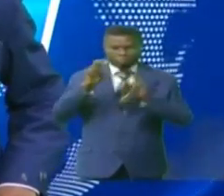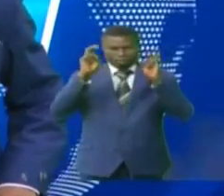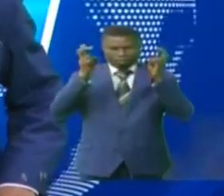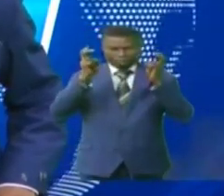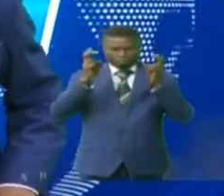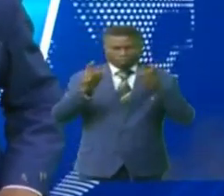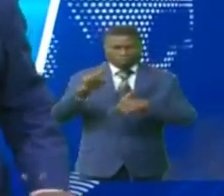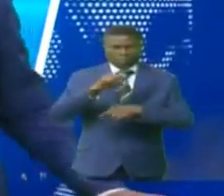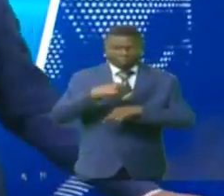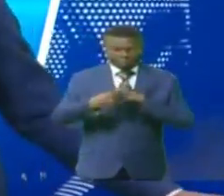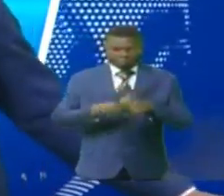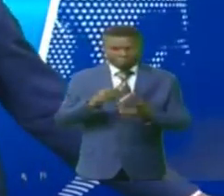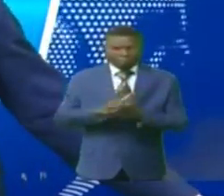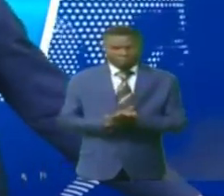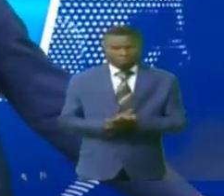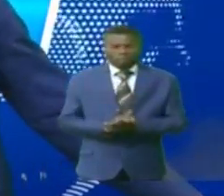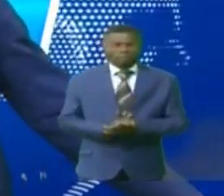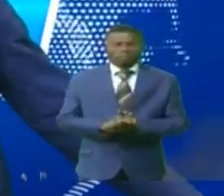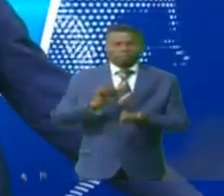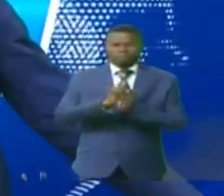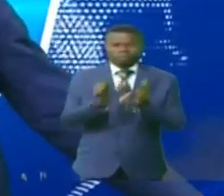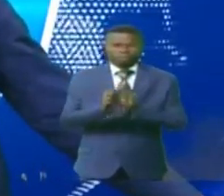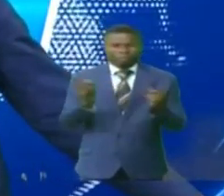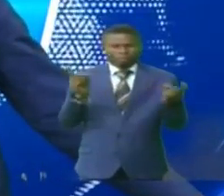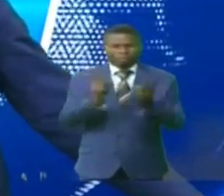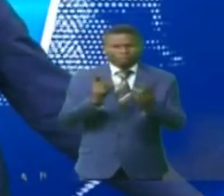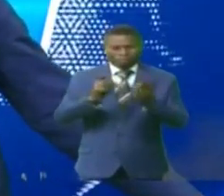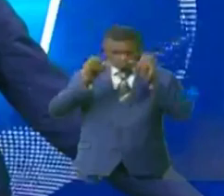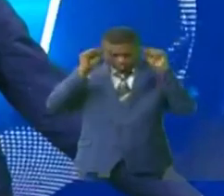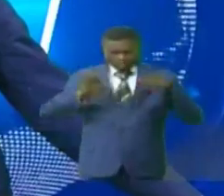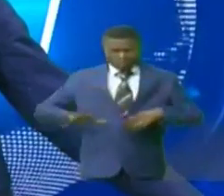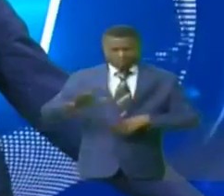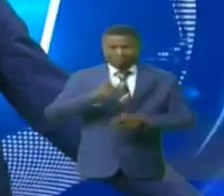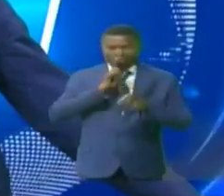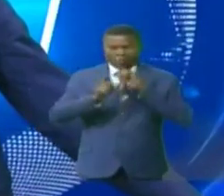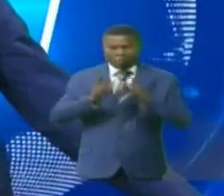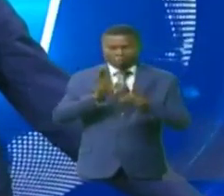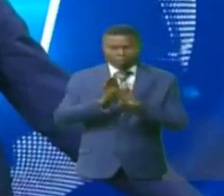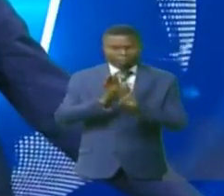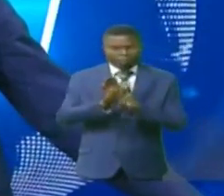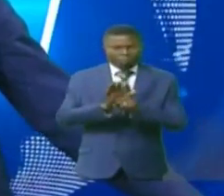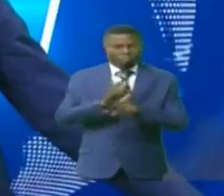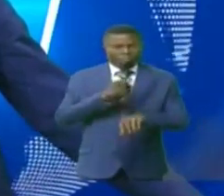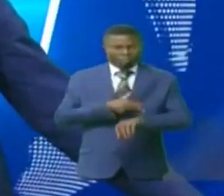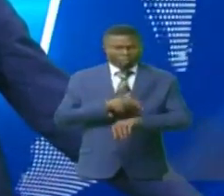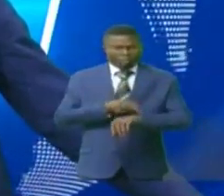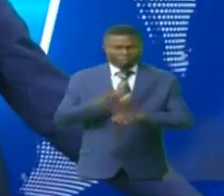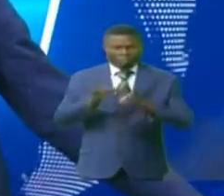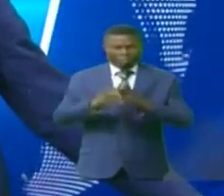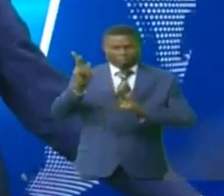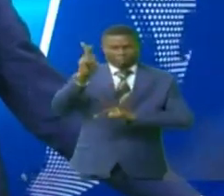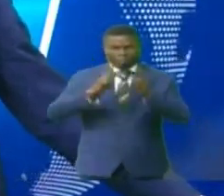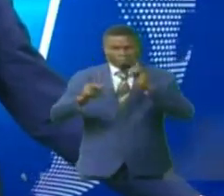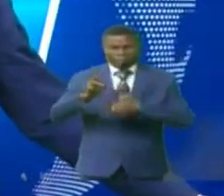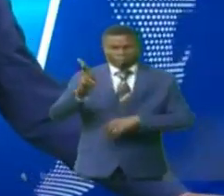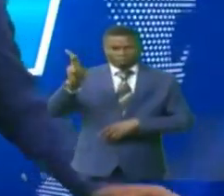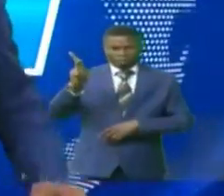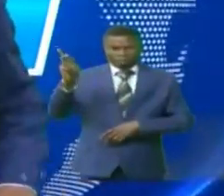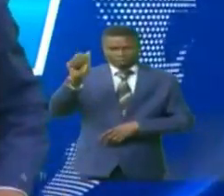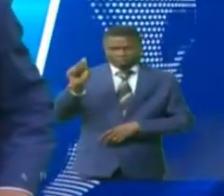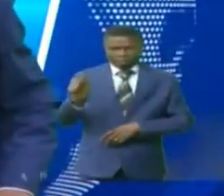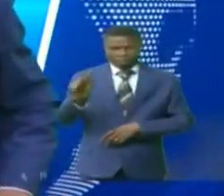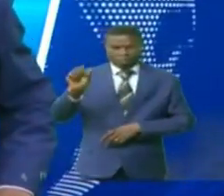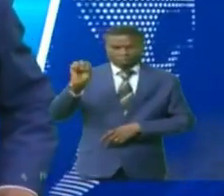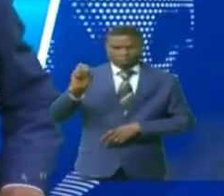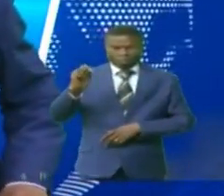de ce journal, sans audience ni protocole, le président de la RDC a discuté pendant plusieurs minutes avec la population de Kasumba-Lessa. Lors